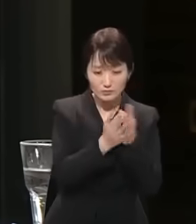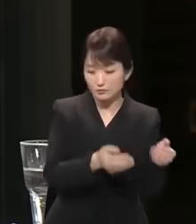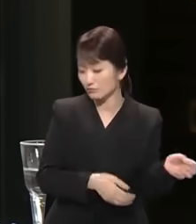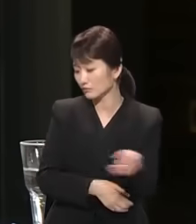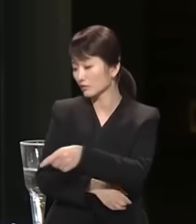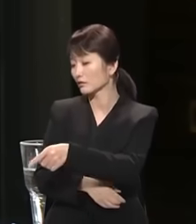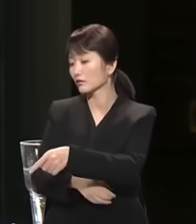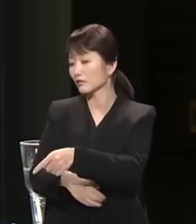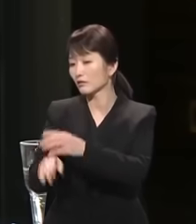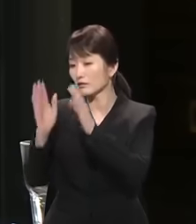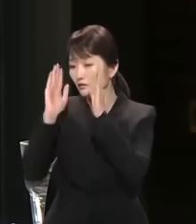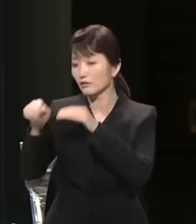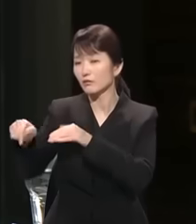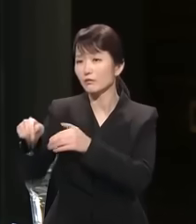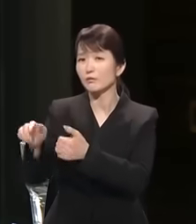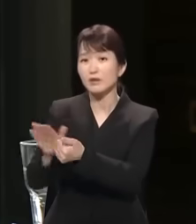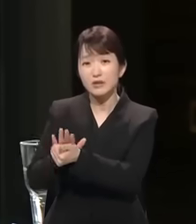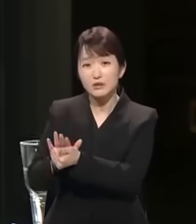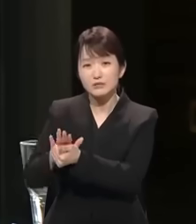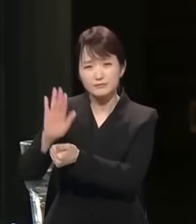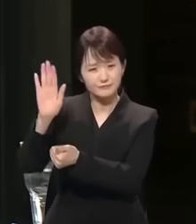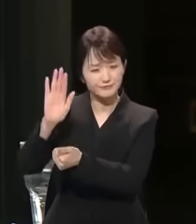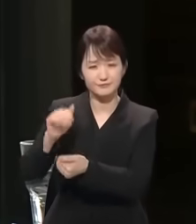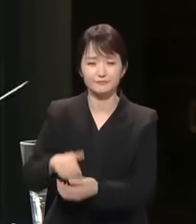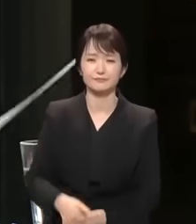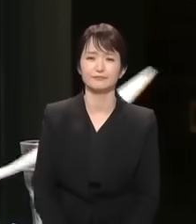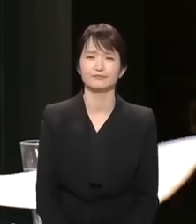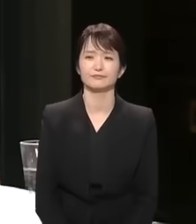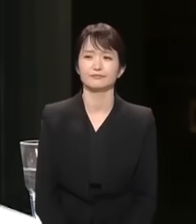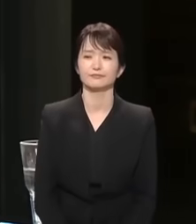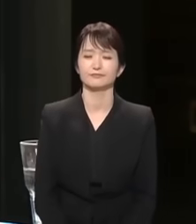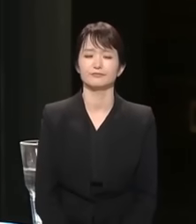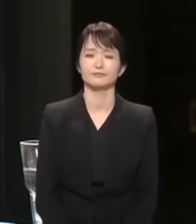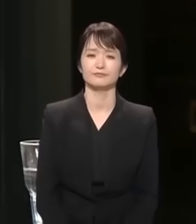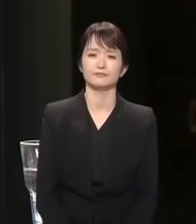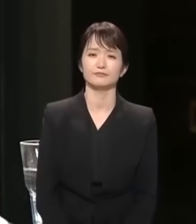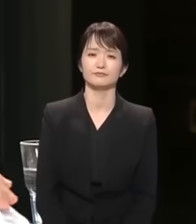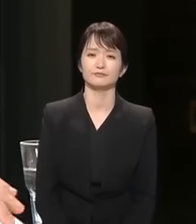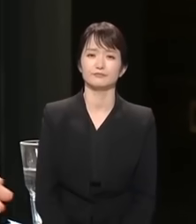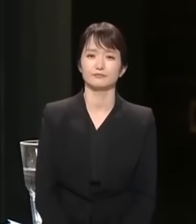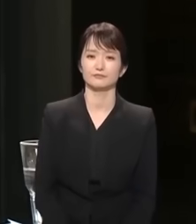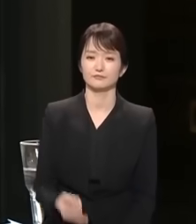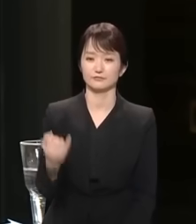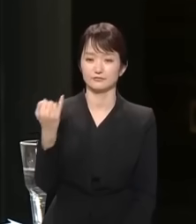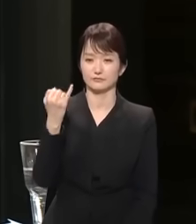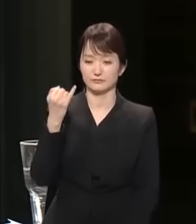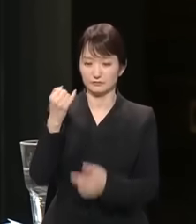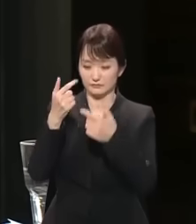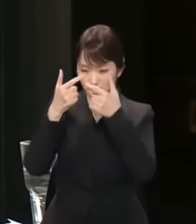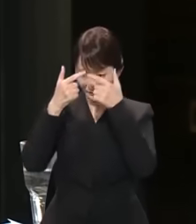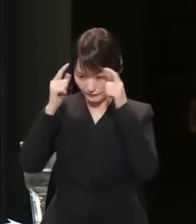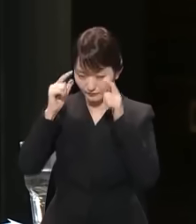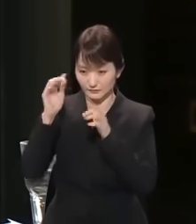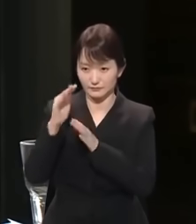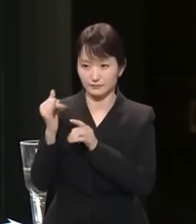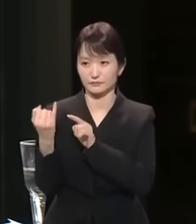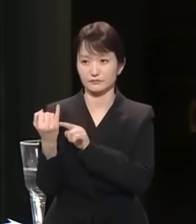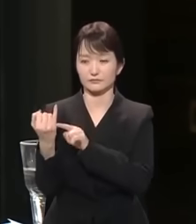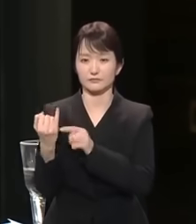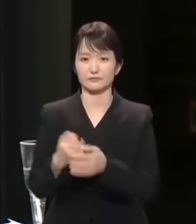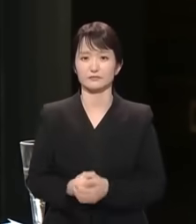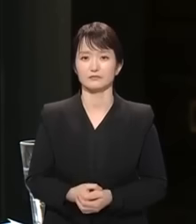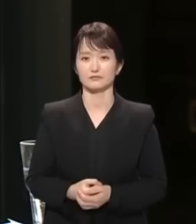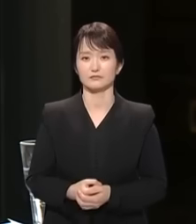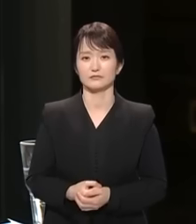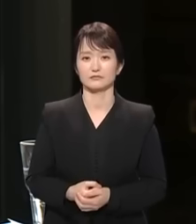가지고 공부하라 그러면 그게 격려입니다 예 자 그런데 한 여자 대학원생은 또 다른 범행을 지속적으로